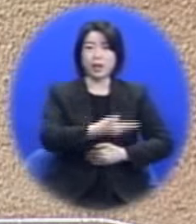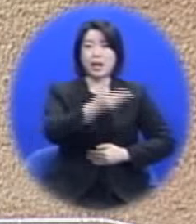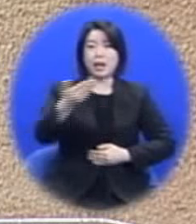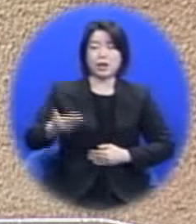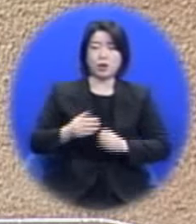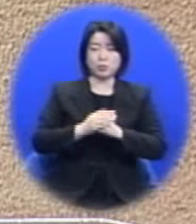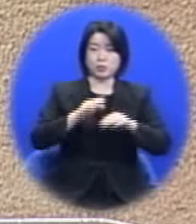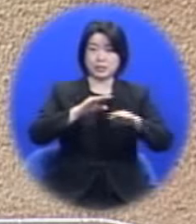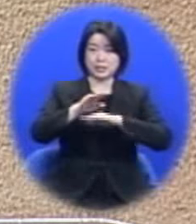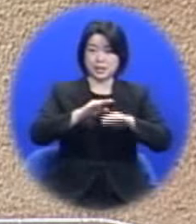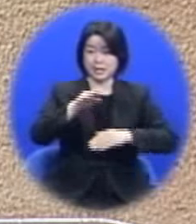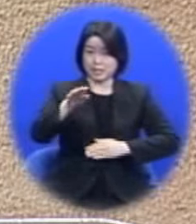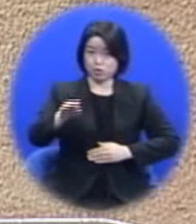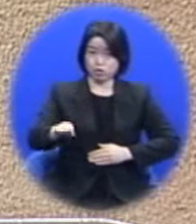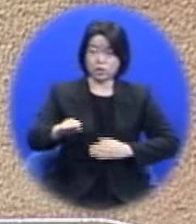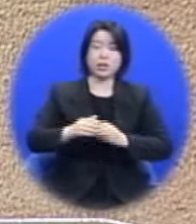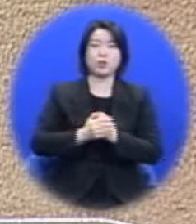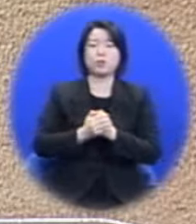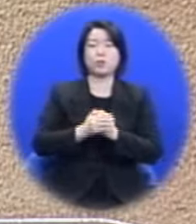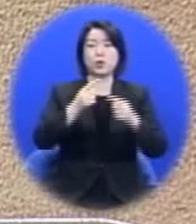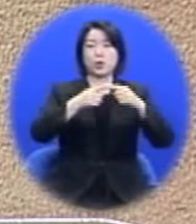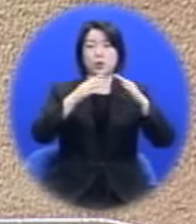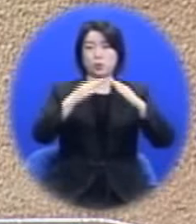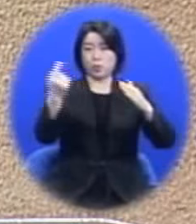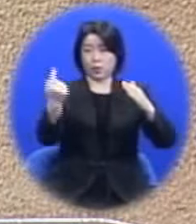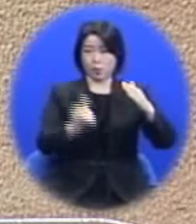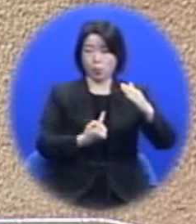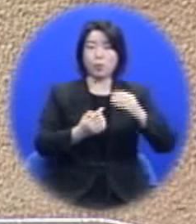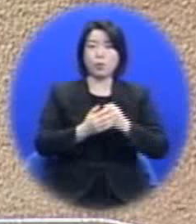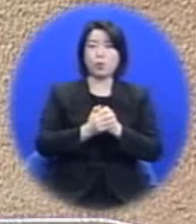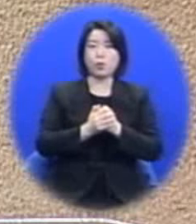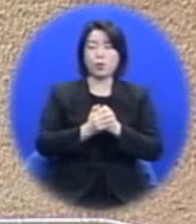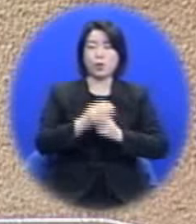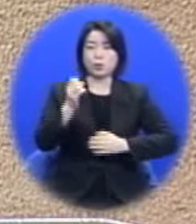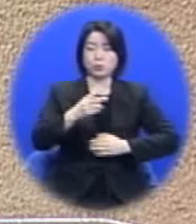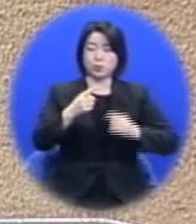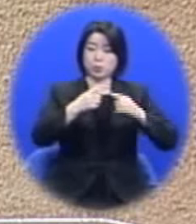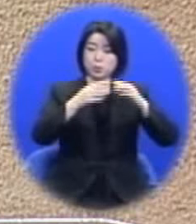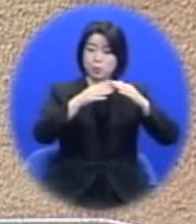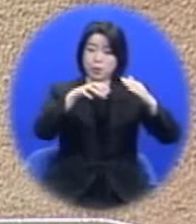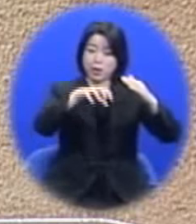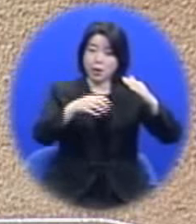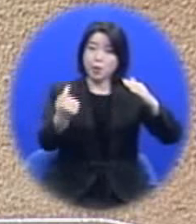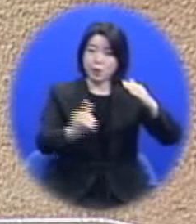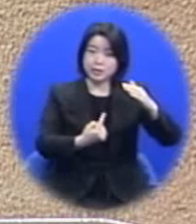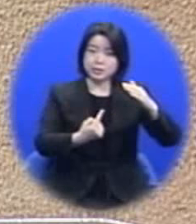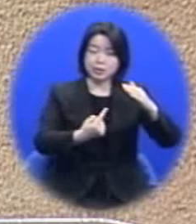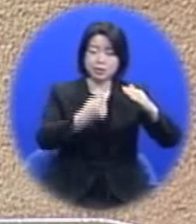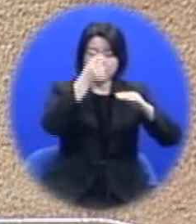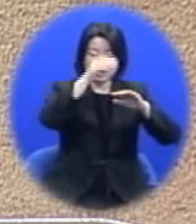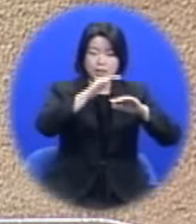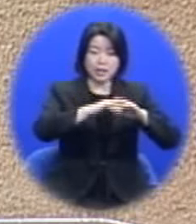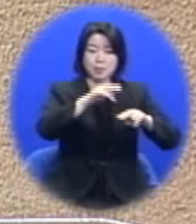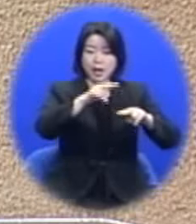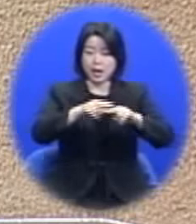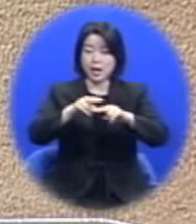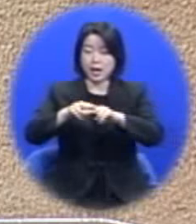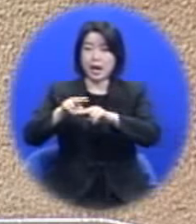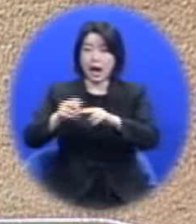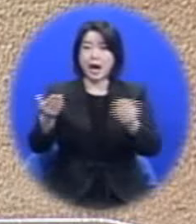차 주차하고 또 교회까지 들어오고 또 이렇게 교회 들어와서 예배당 자리를 이렇게 앉는